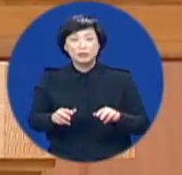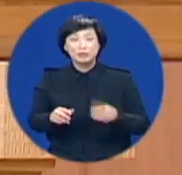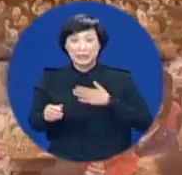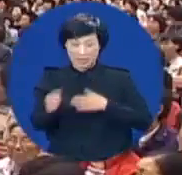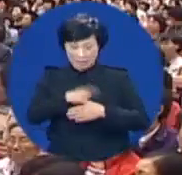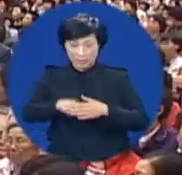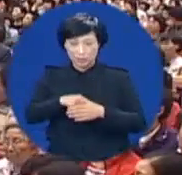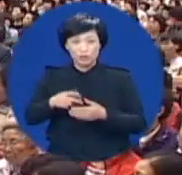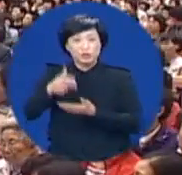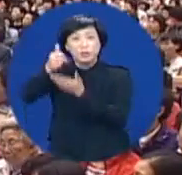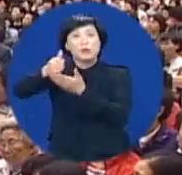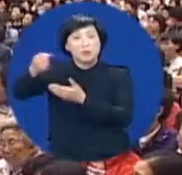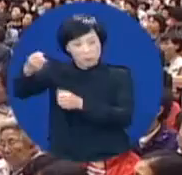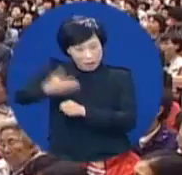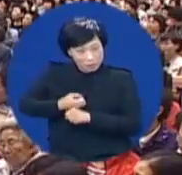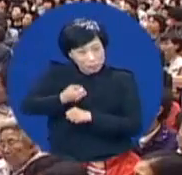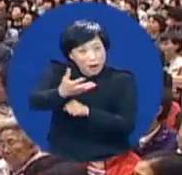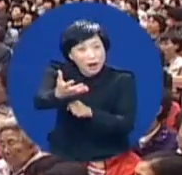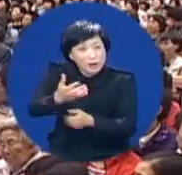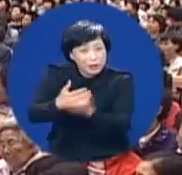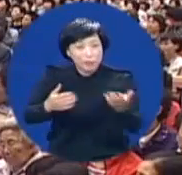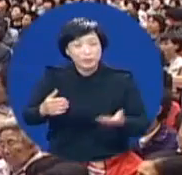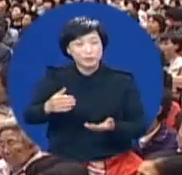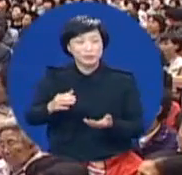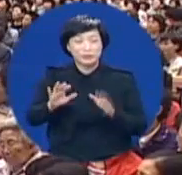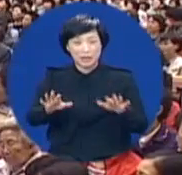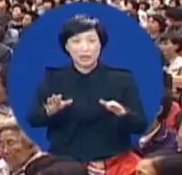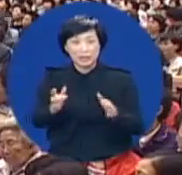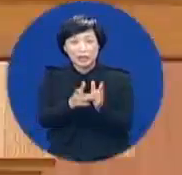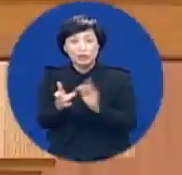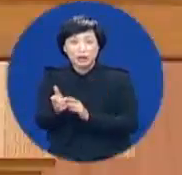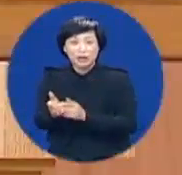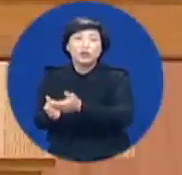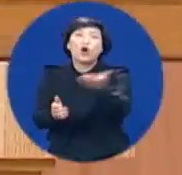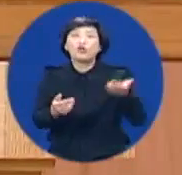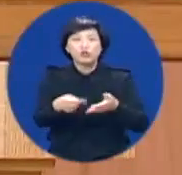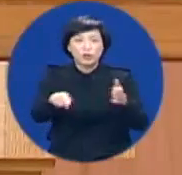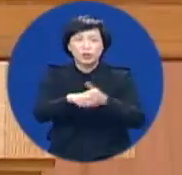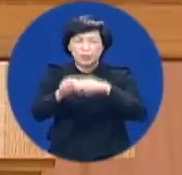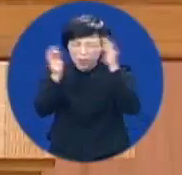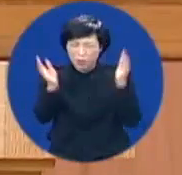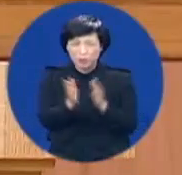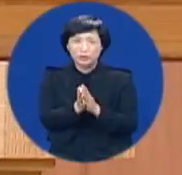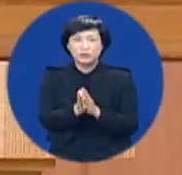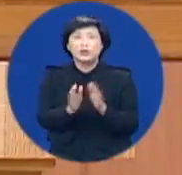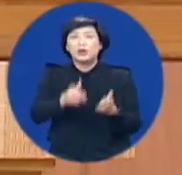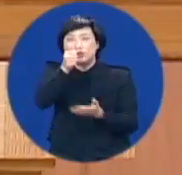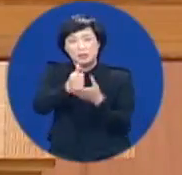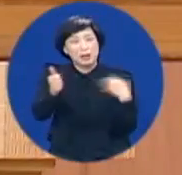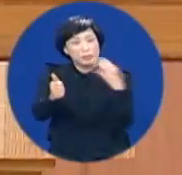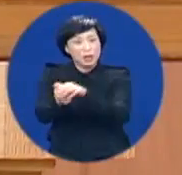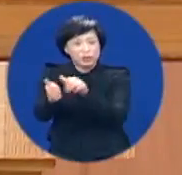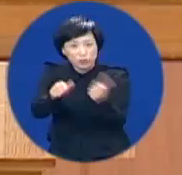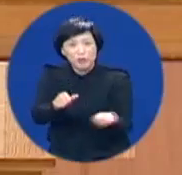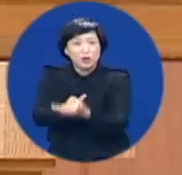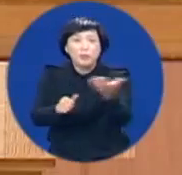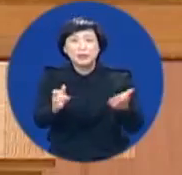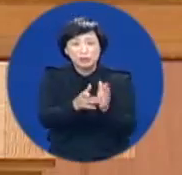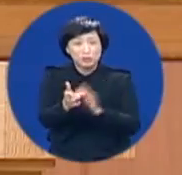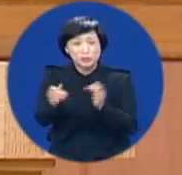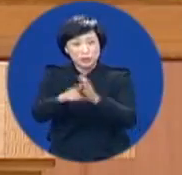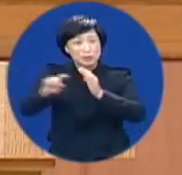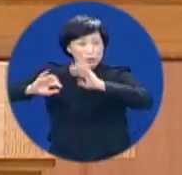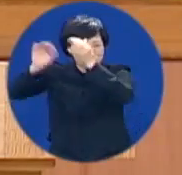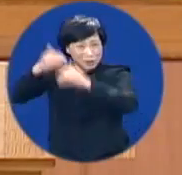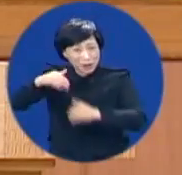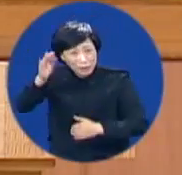계셔요. 내가 너 위에 죽었으니 네 잔치 담당하고 죽었으니 너 예수 믿고 천국 가자.